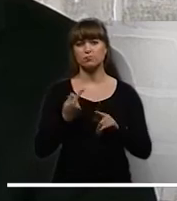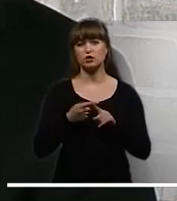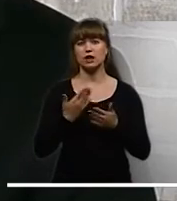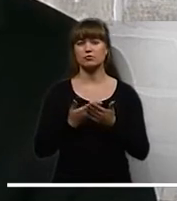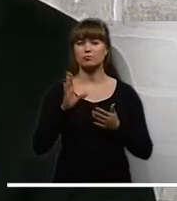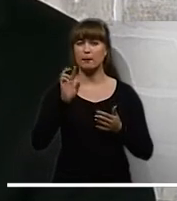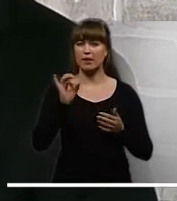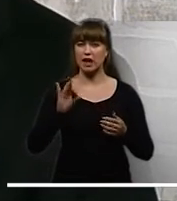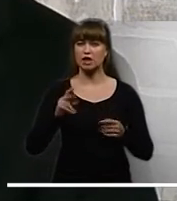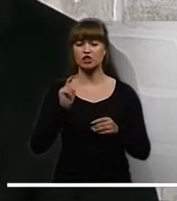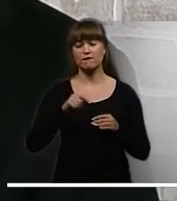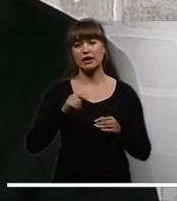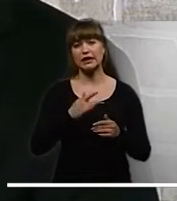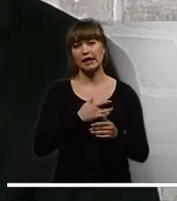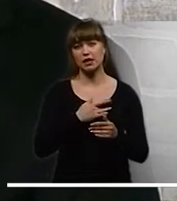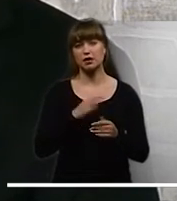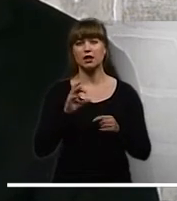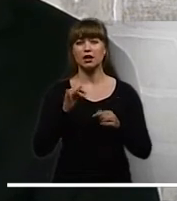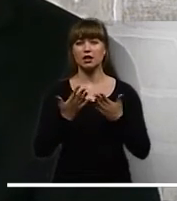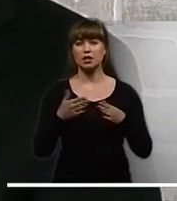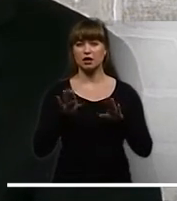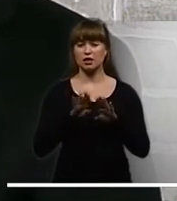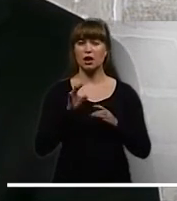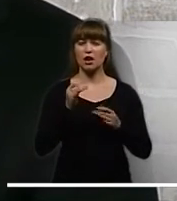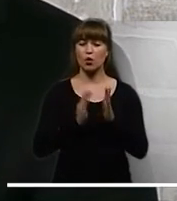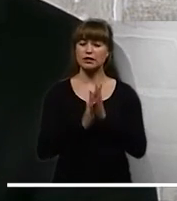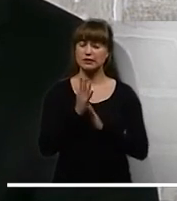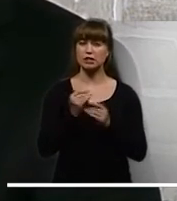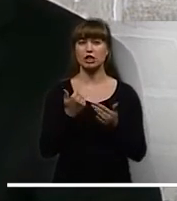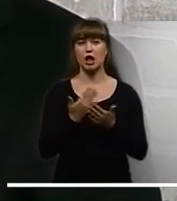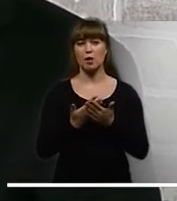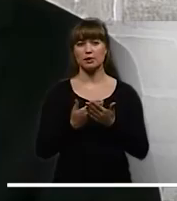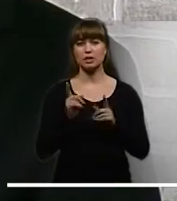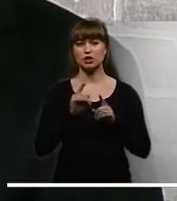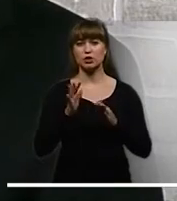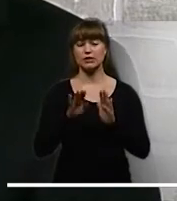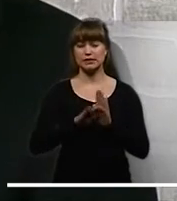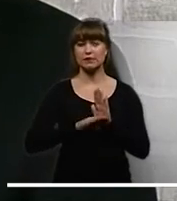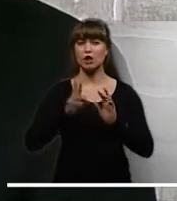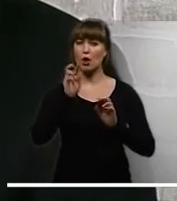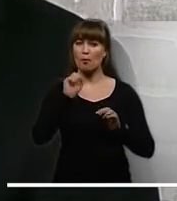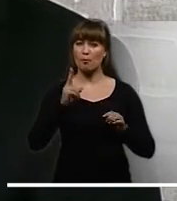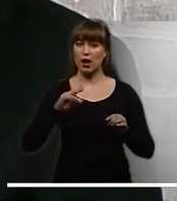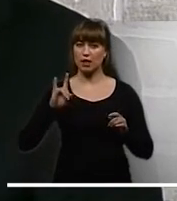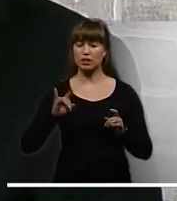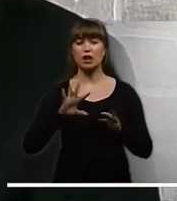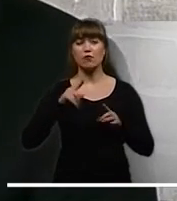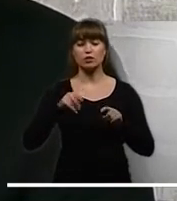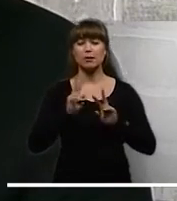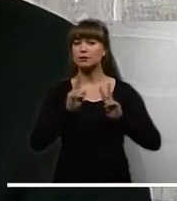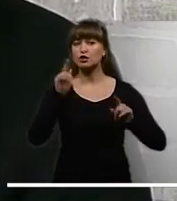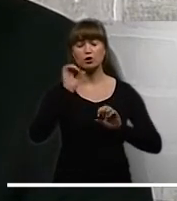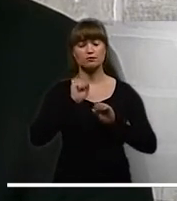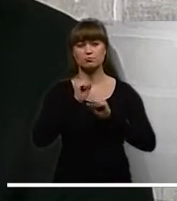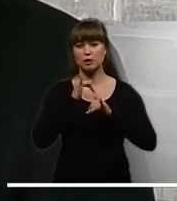боярышник, предположим, это валерьяна и так далее. Но если говорить о растительных препаратах, которые составляют так называемые БАДы, вот там никто не